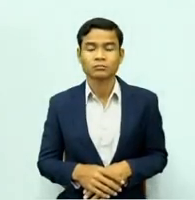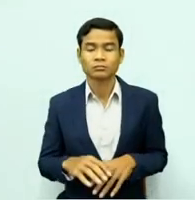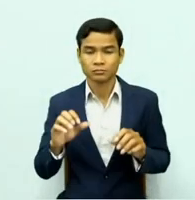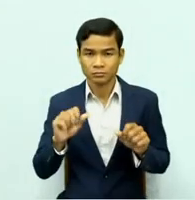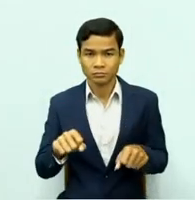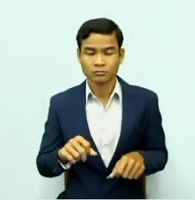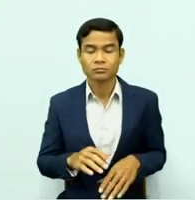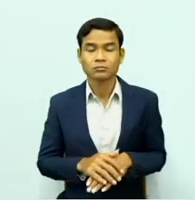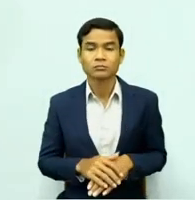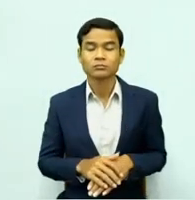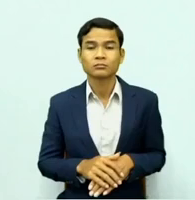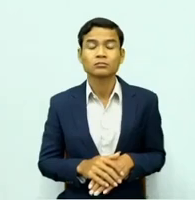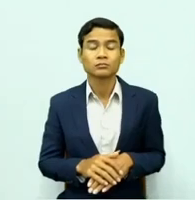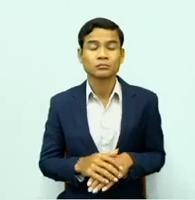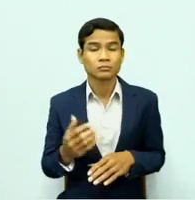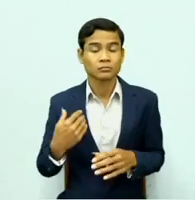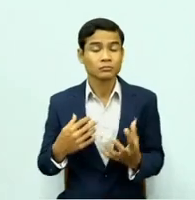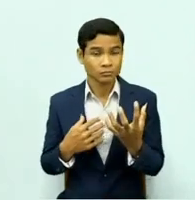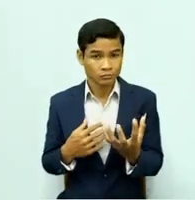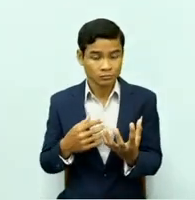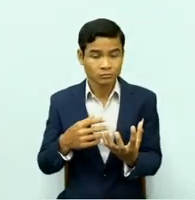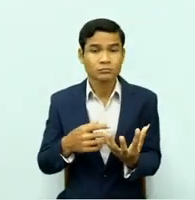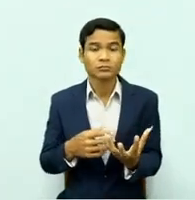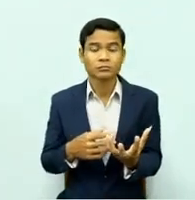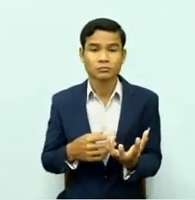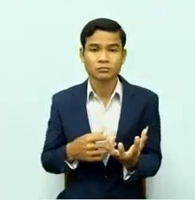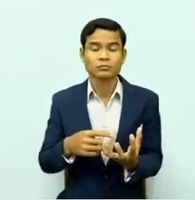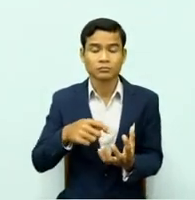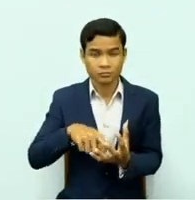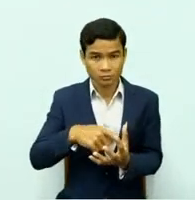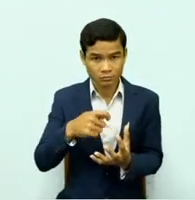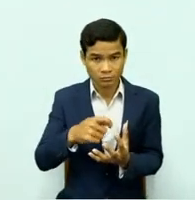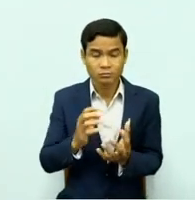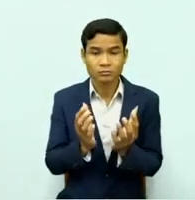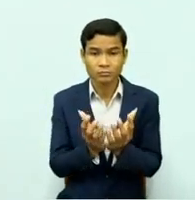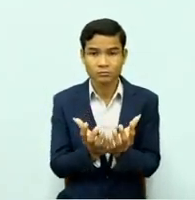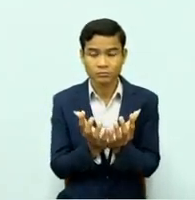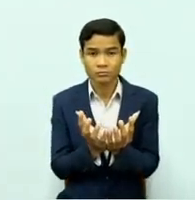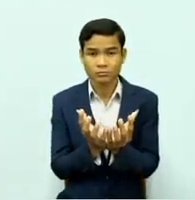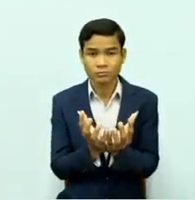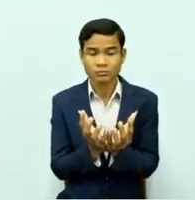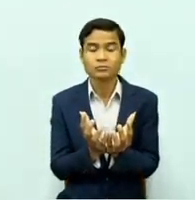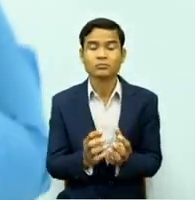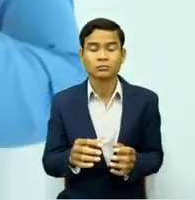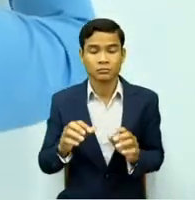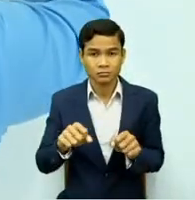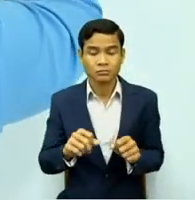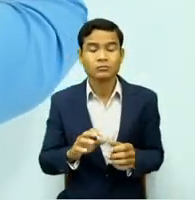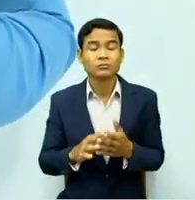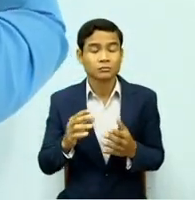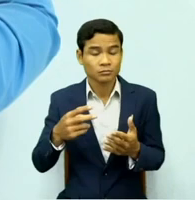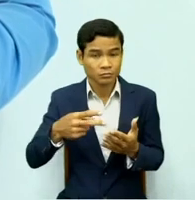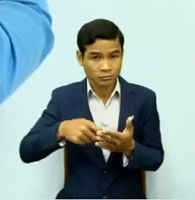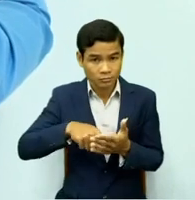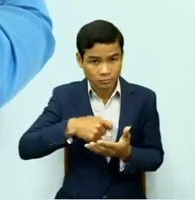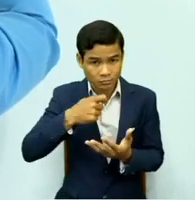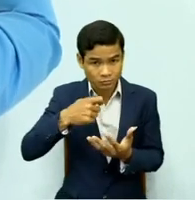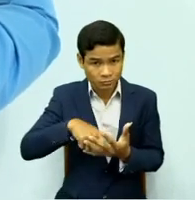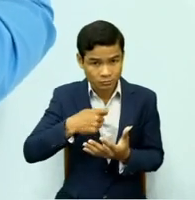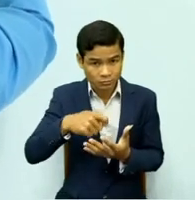ចា នេះ និមិត្ត សញ្ញា របស់ ចាន សម្ល ចុង ក្រោយ គេ គឺ ស្លាប ព្រា ណា ស្លាប ព្រា កូន គូស ចេះ ណា